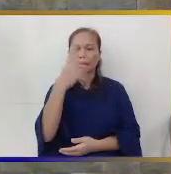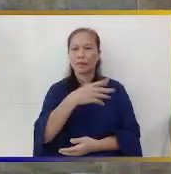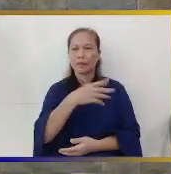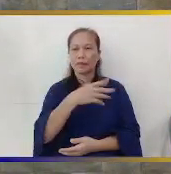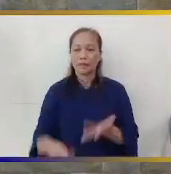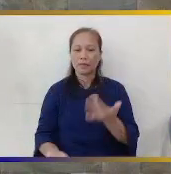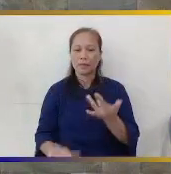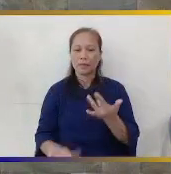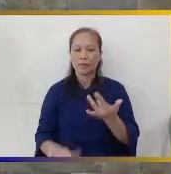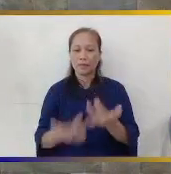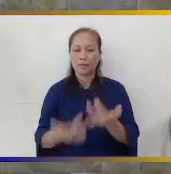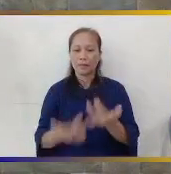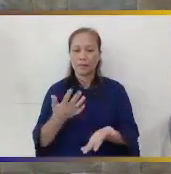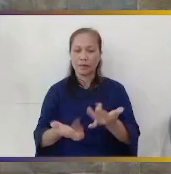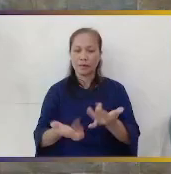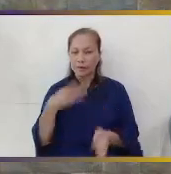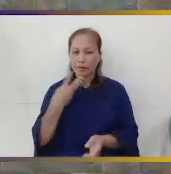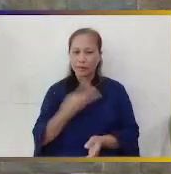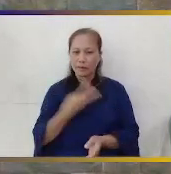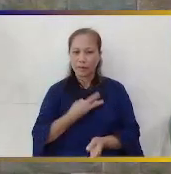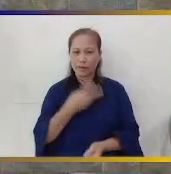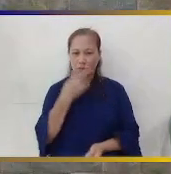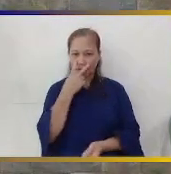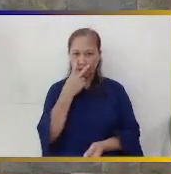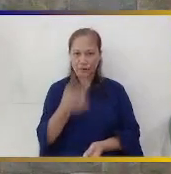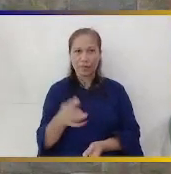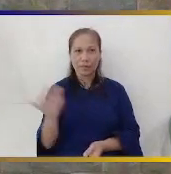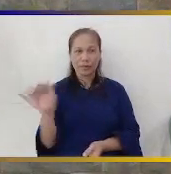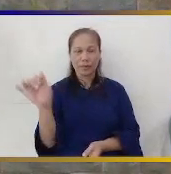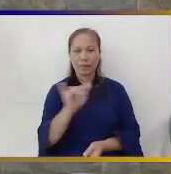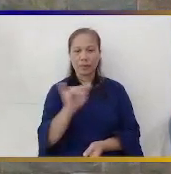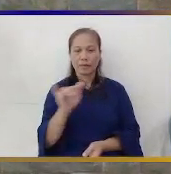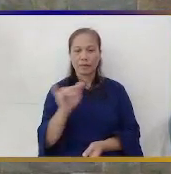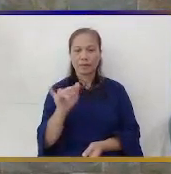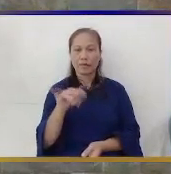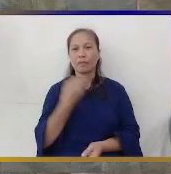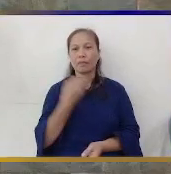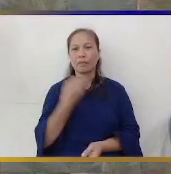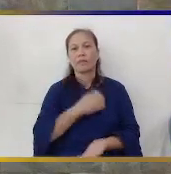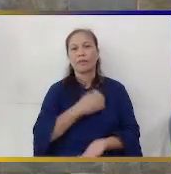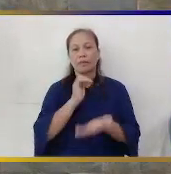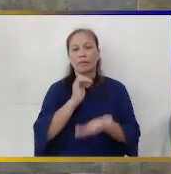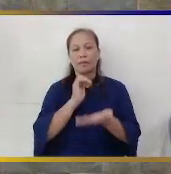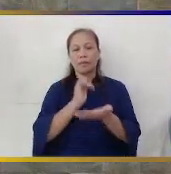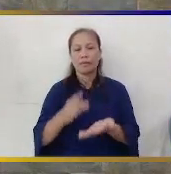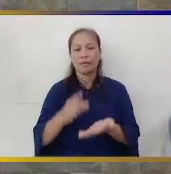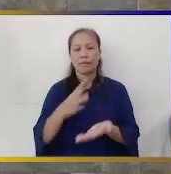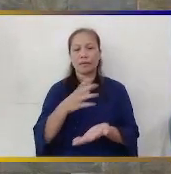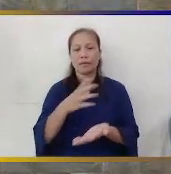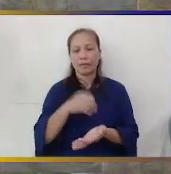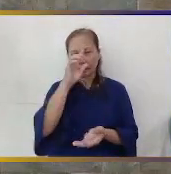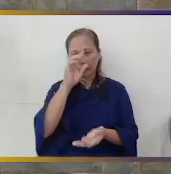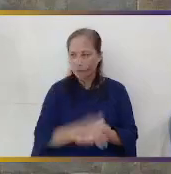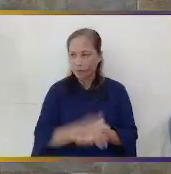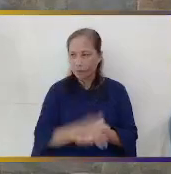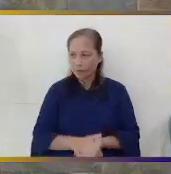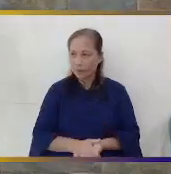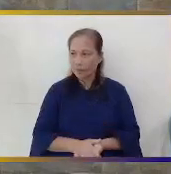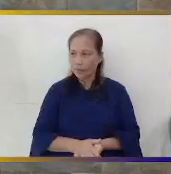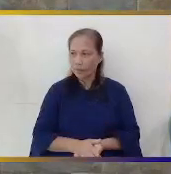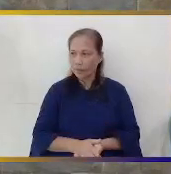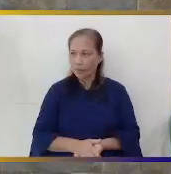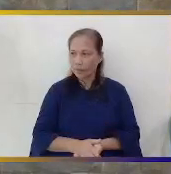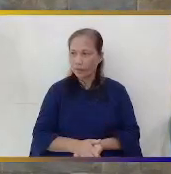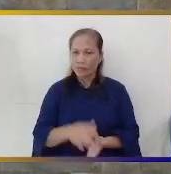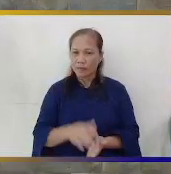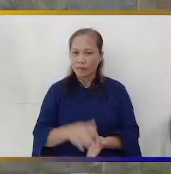mga kapatid parehas po sa ating paniniwala ngayon nakuha niyo po mga kapatid It's either Kaya nga